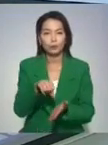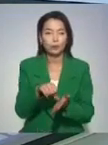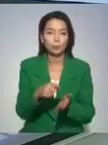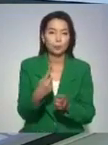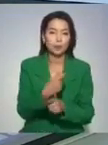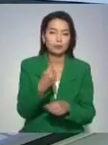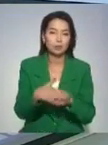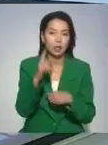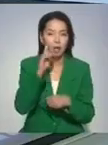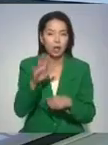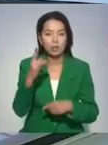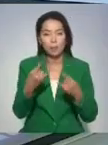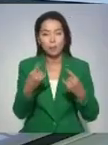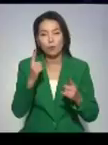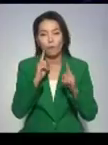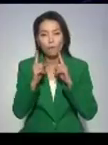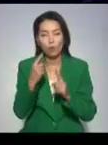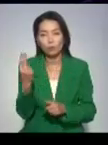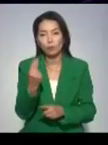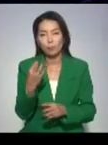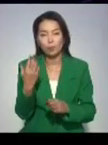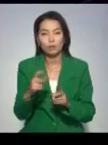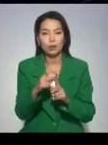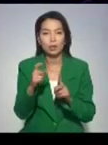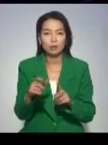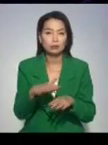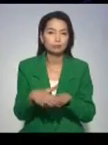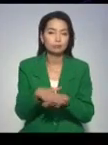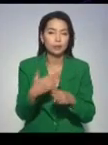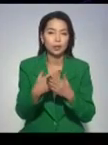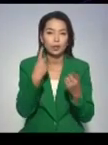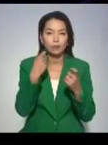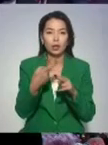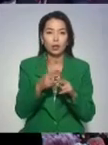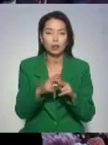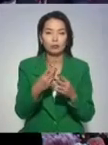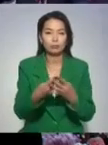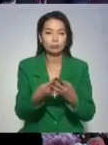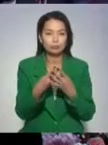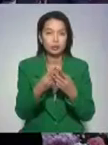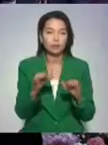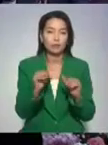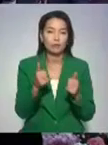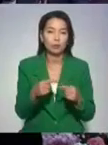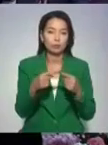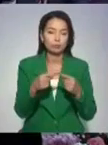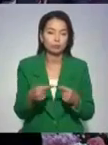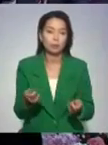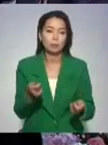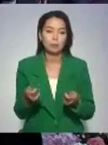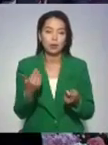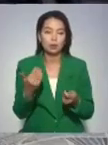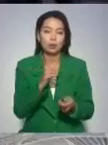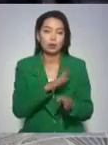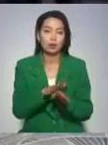центральноазиатском медиафоруме в Астане. По его словам, средства массовой информации – это инструмент прозрачности и формирования подотчетности правительств.